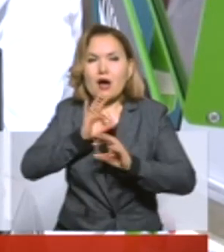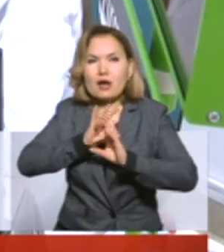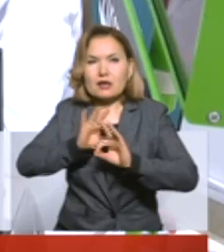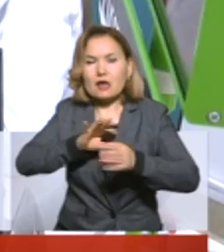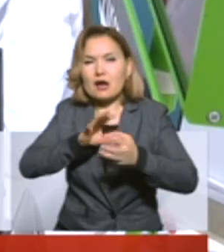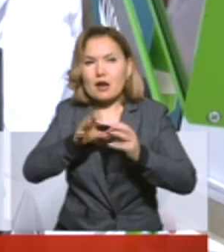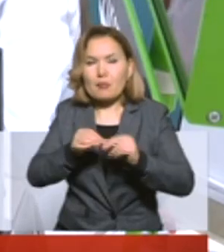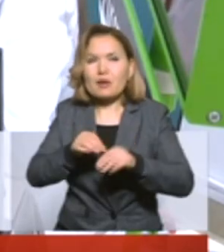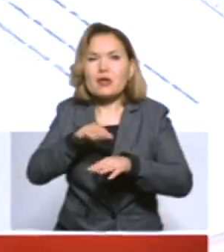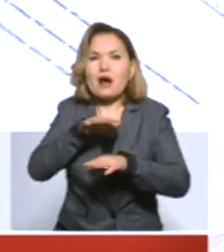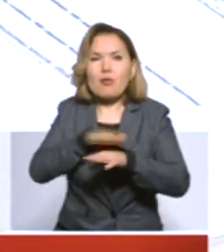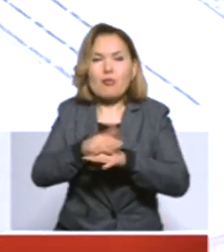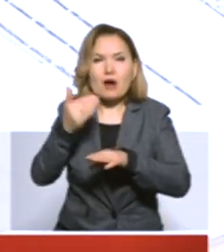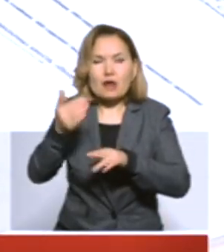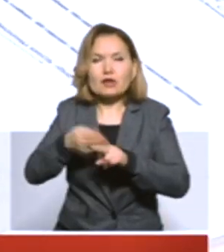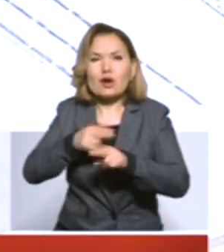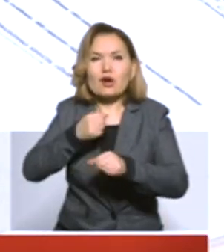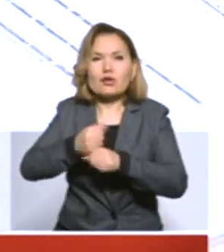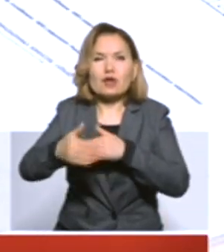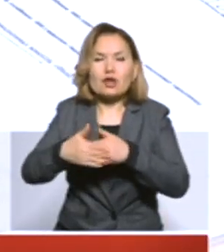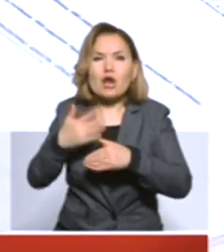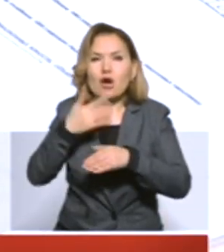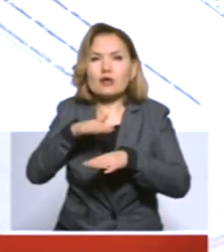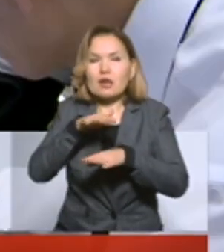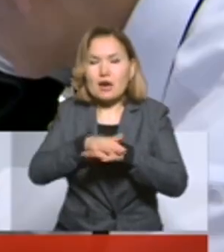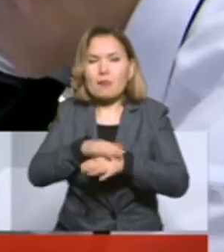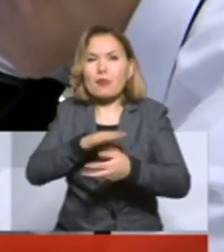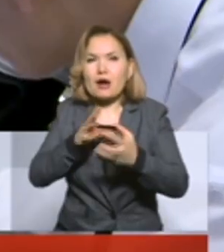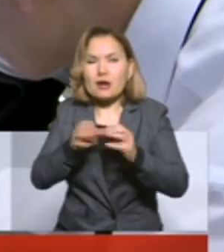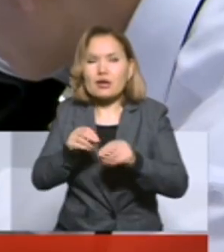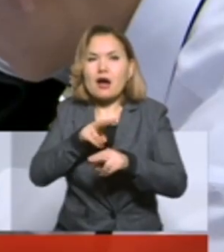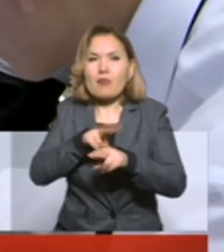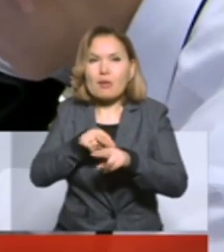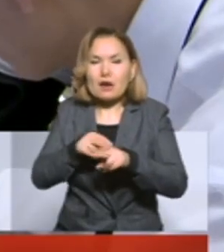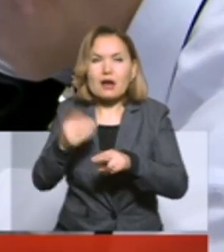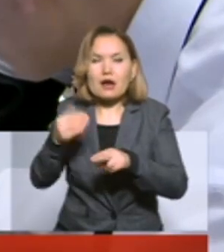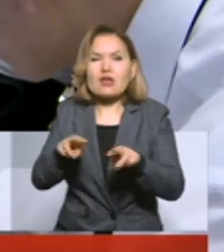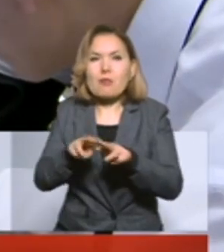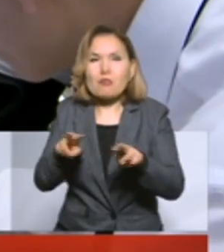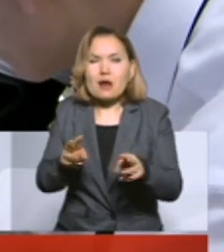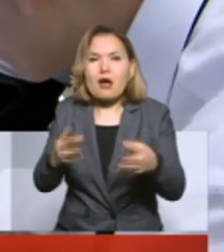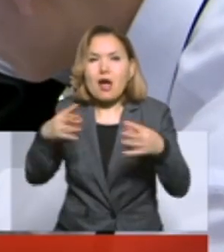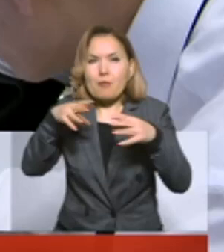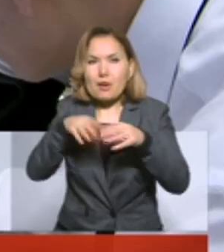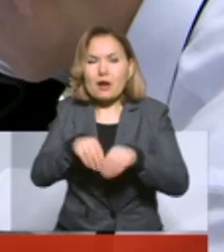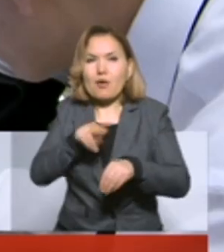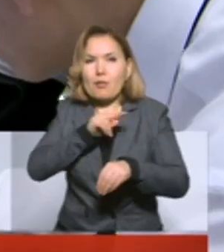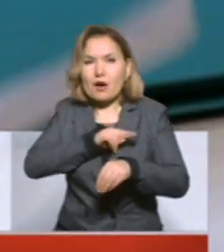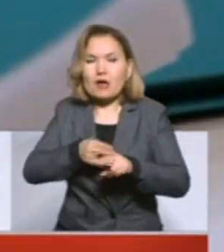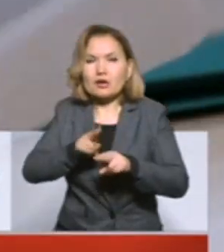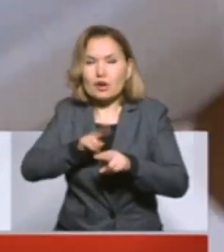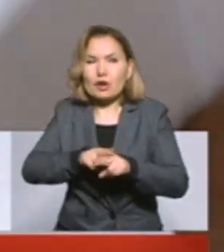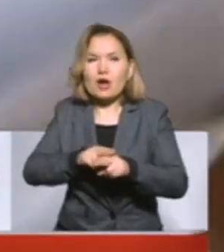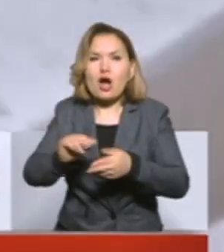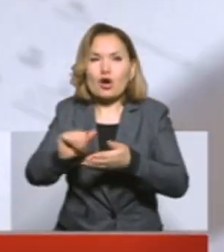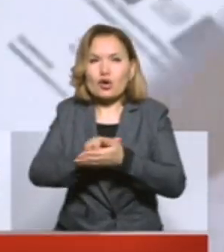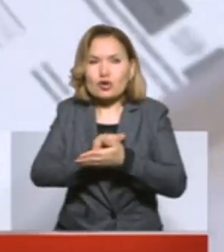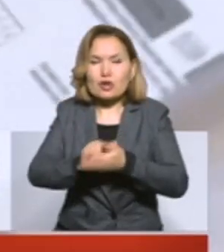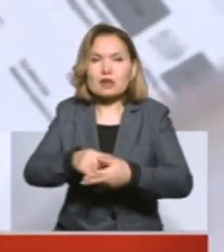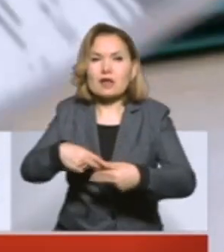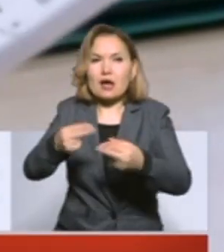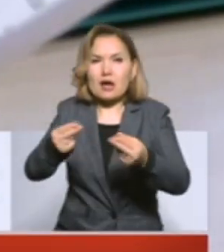banklerde jäbirlenüşü dep tanu üşin Ulttık Bank, İşçi Ser men Cifrlıq Damu Ministerlikleri birleşip bir gana kujat